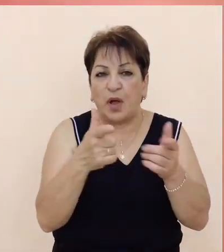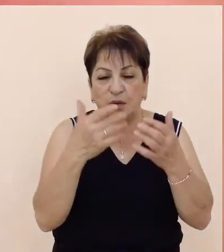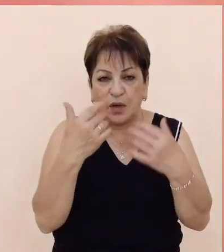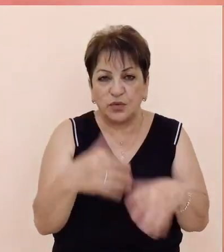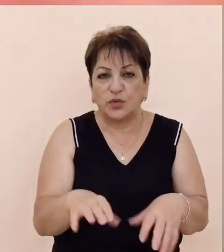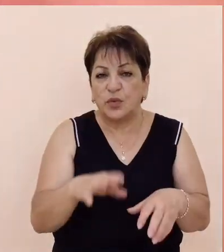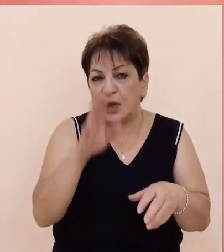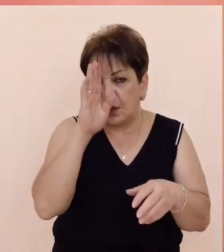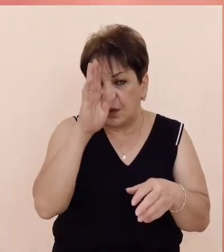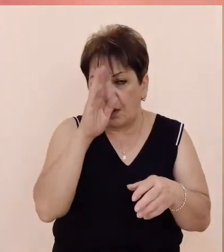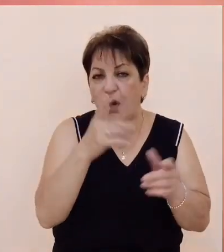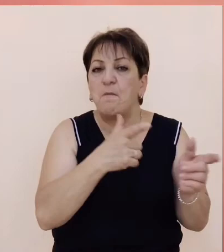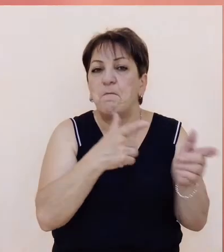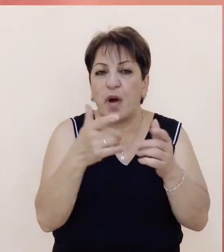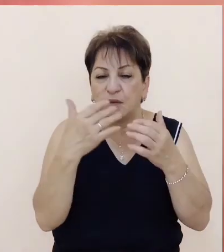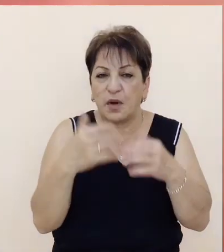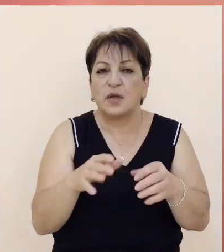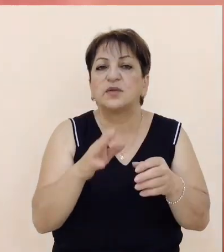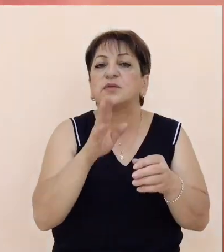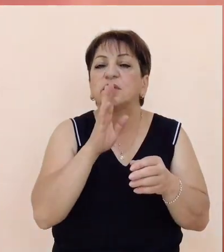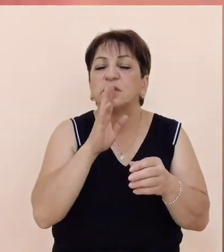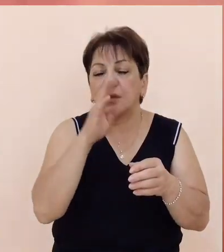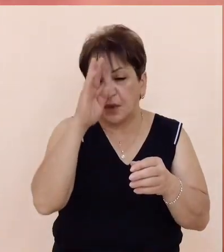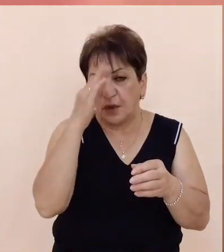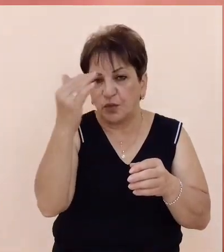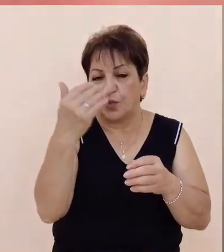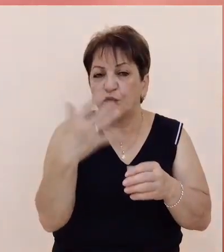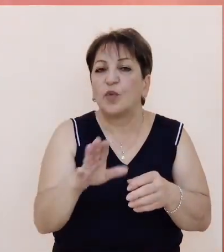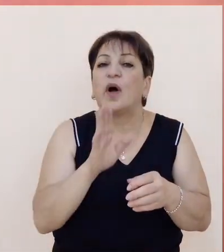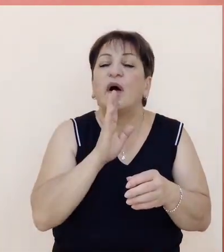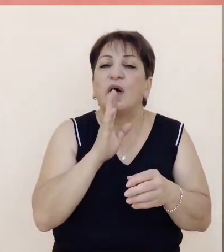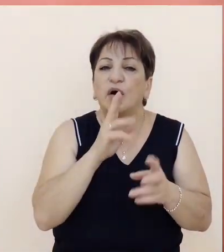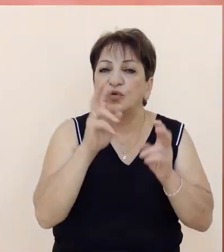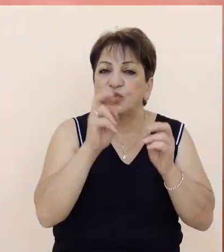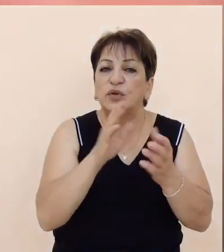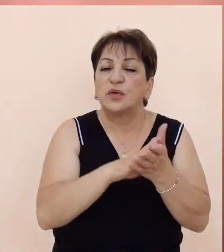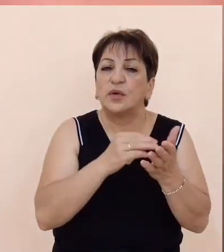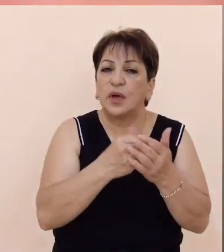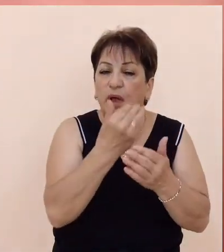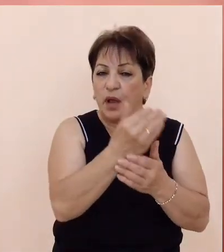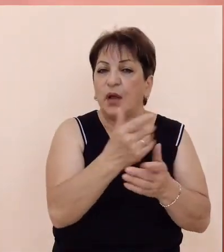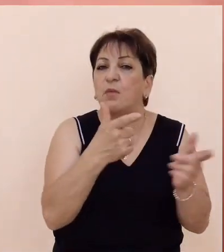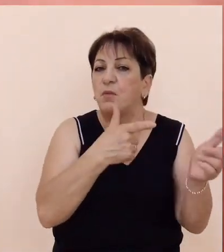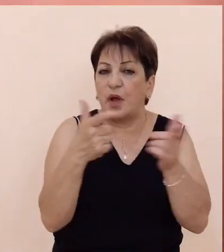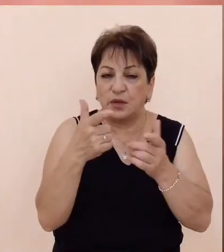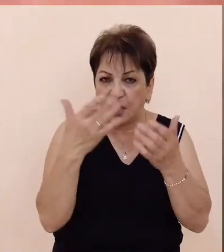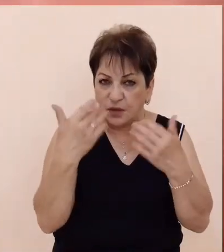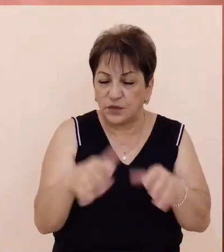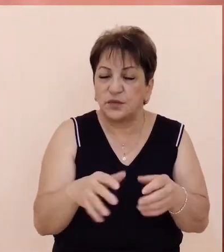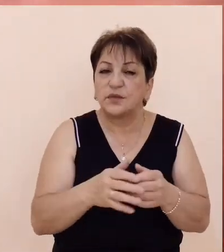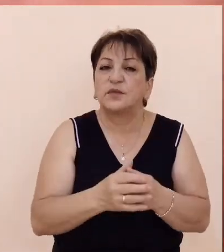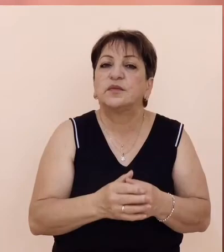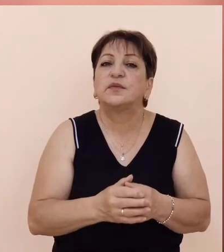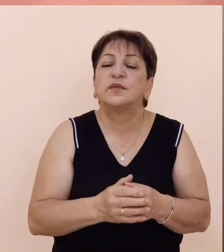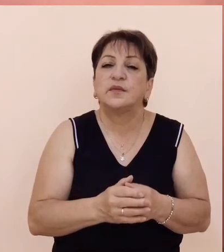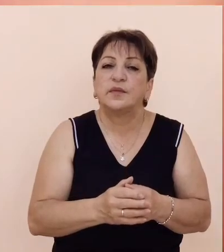մոտ ամորձիները աստիճանաբար իջնում են դեպի փոշտ, աղջիկների մոտ ձևավորվում է հեշտոցը։